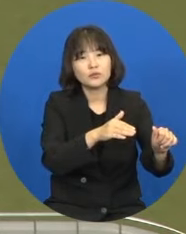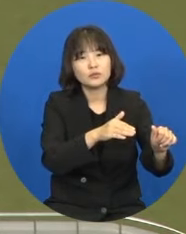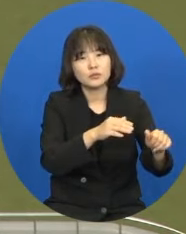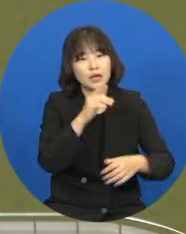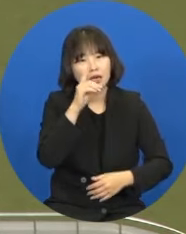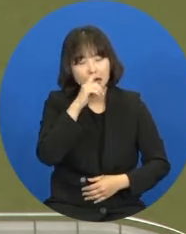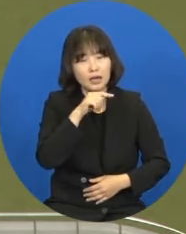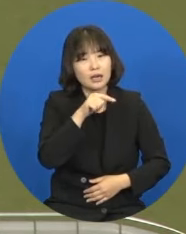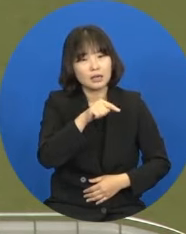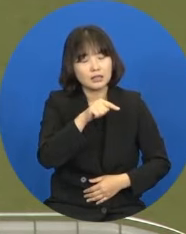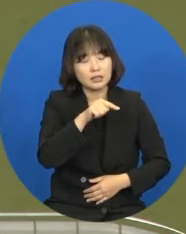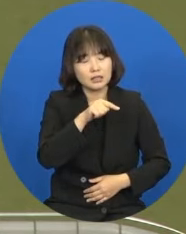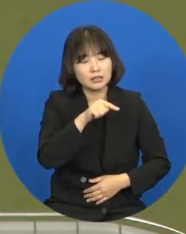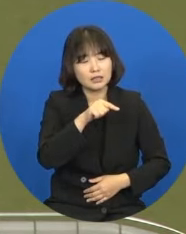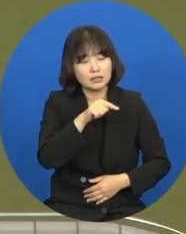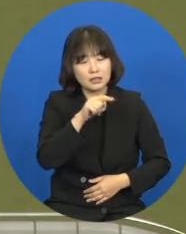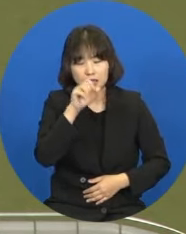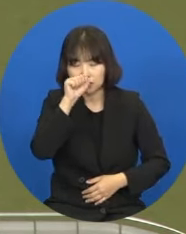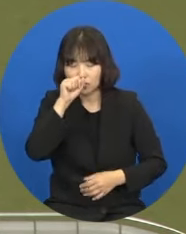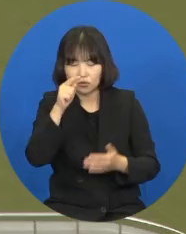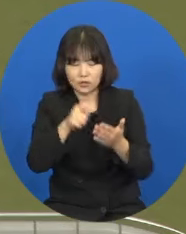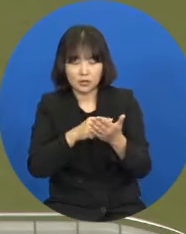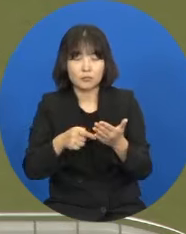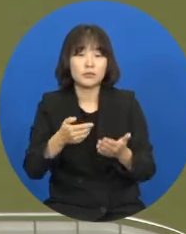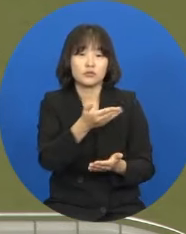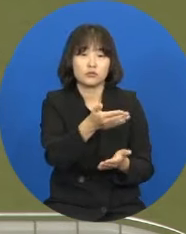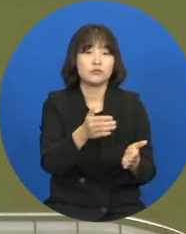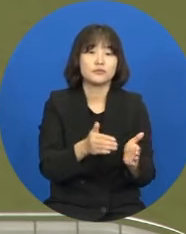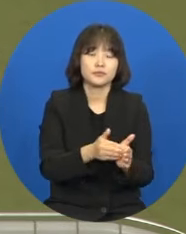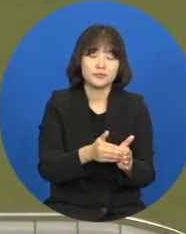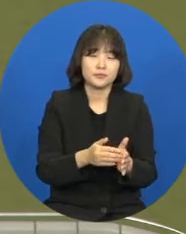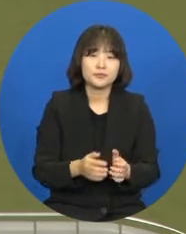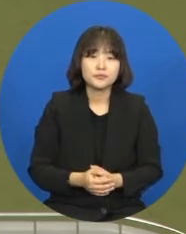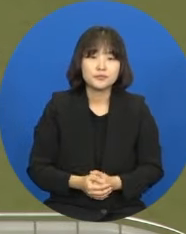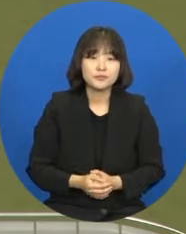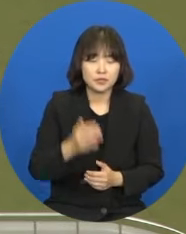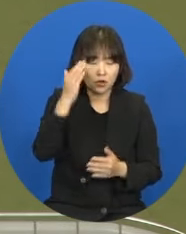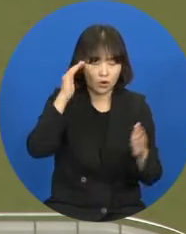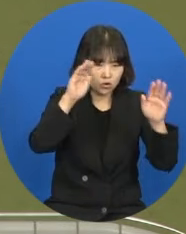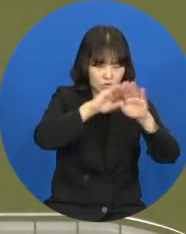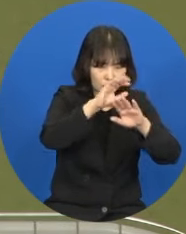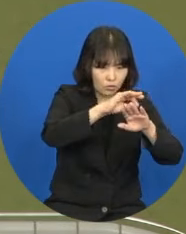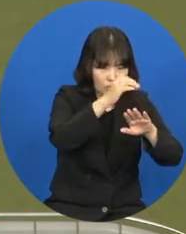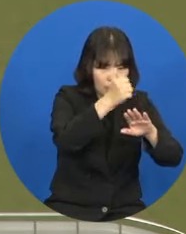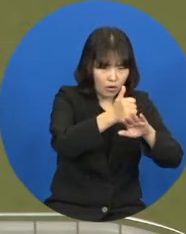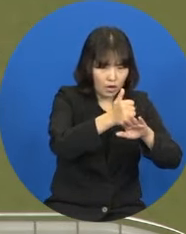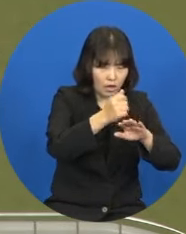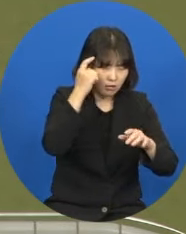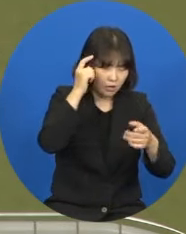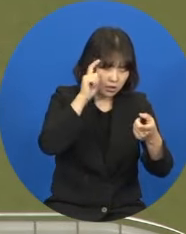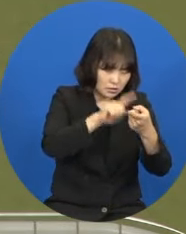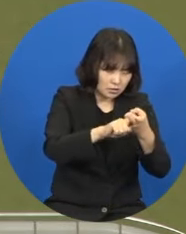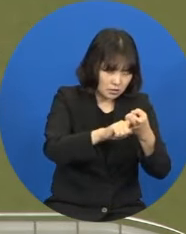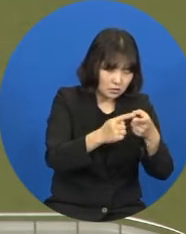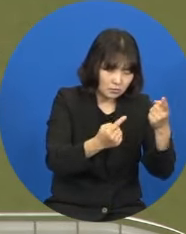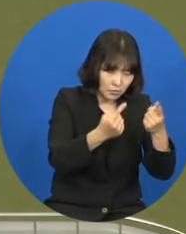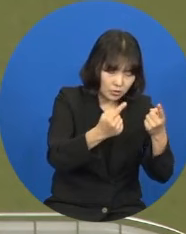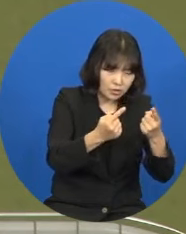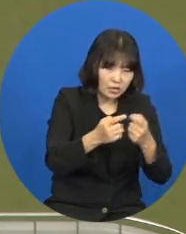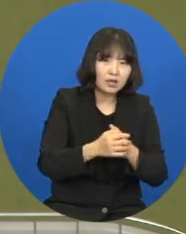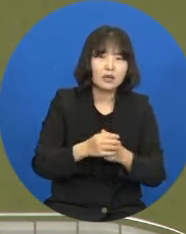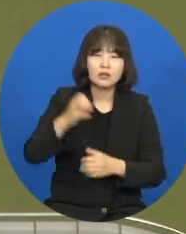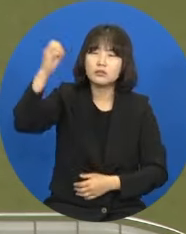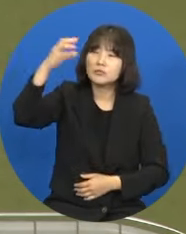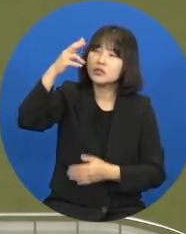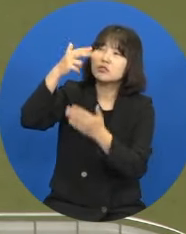악을 선으로 갚는 거야 어둠의 왕에게 너무 많은 관심을 기보다 빛이신 왕에게